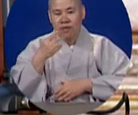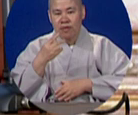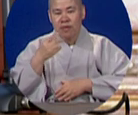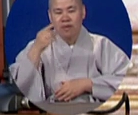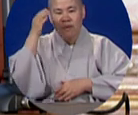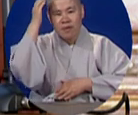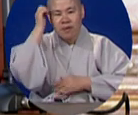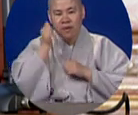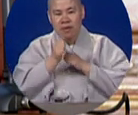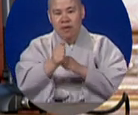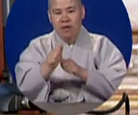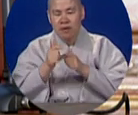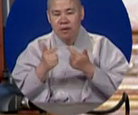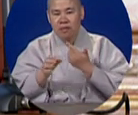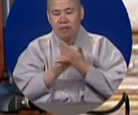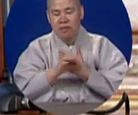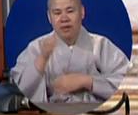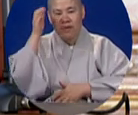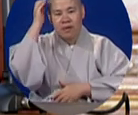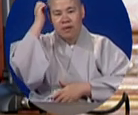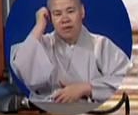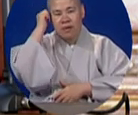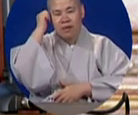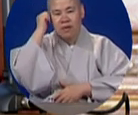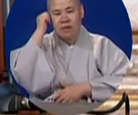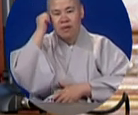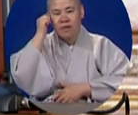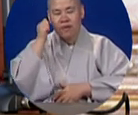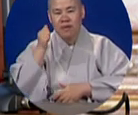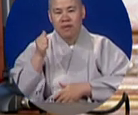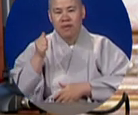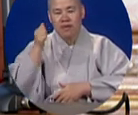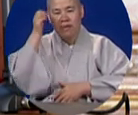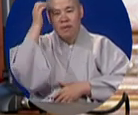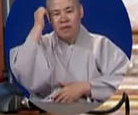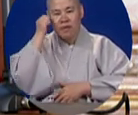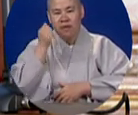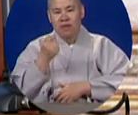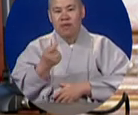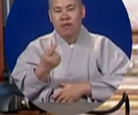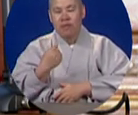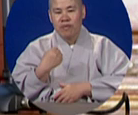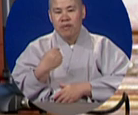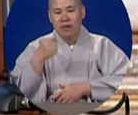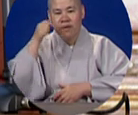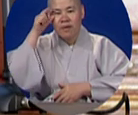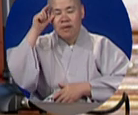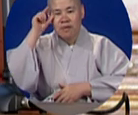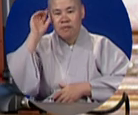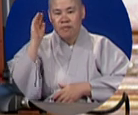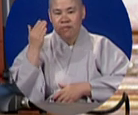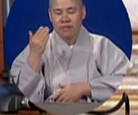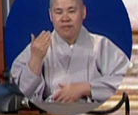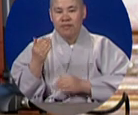내가 따라가지만 않으면 그 기억 나서 올라오는 게 그게 해탈이에요 그래서